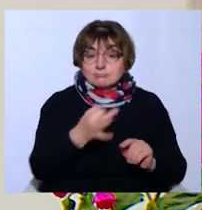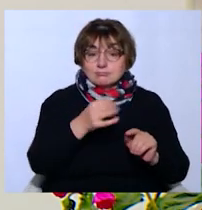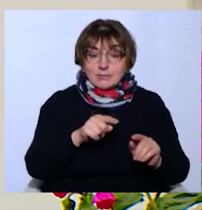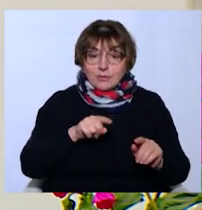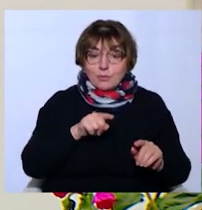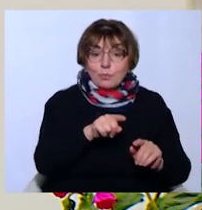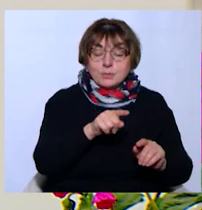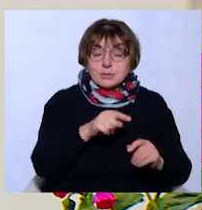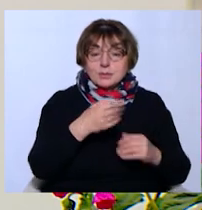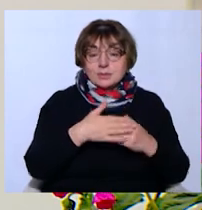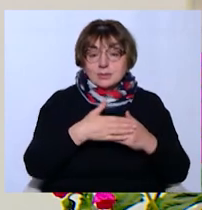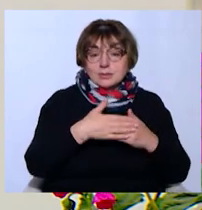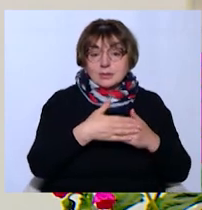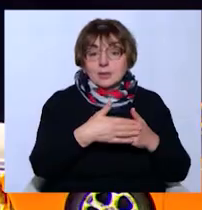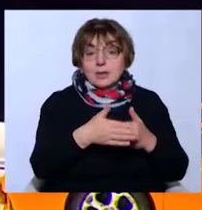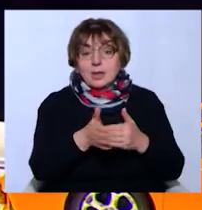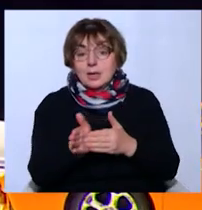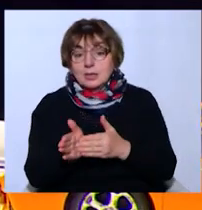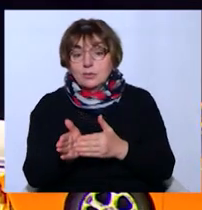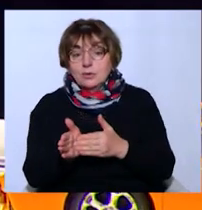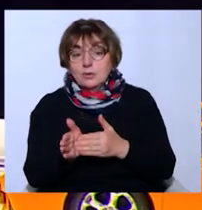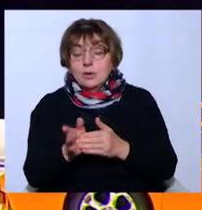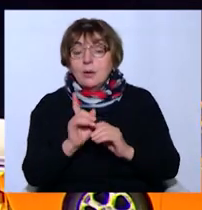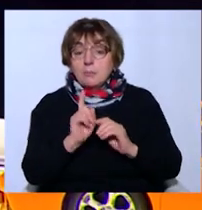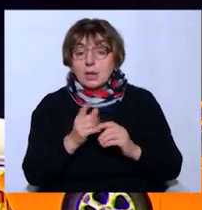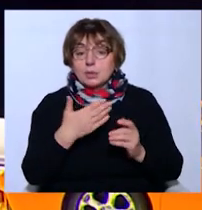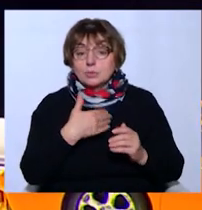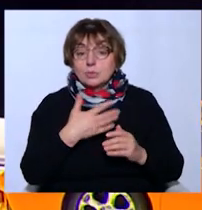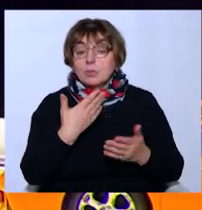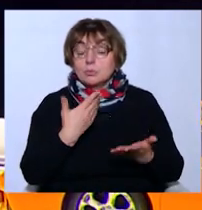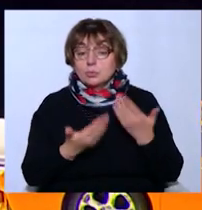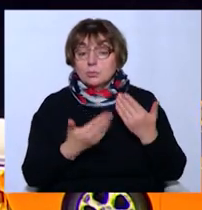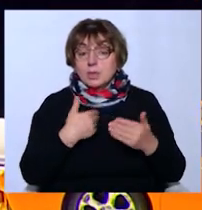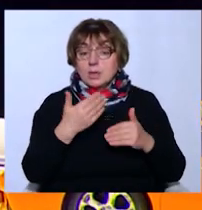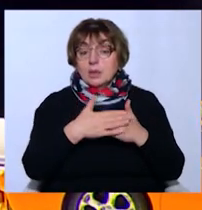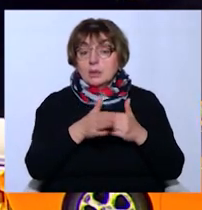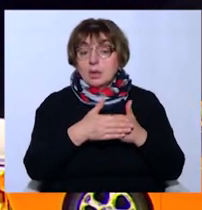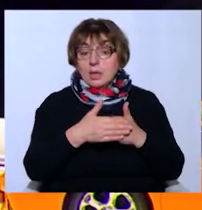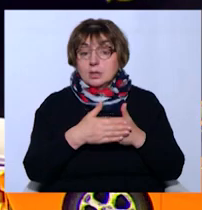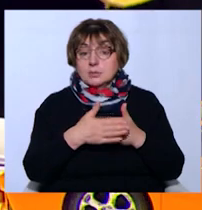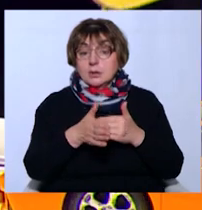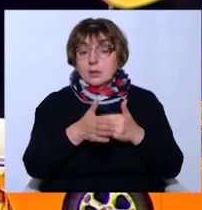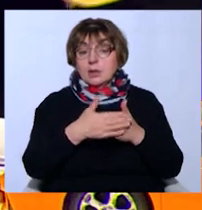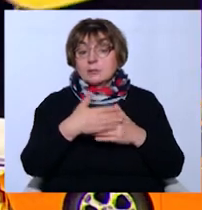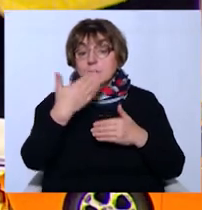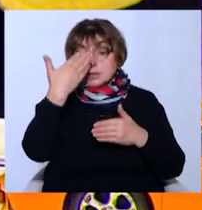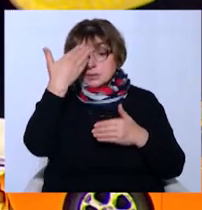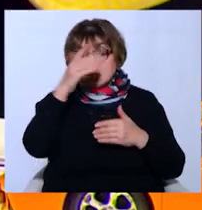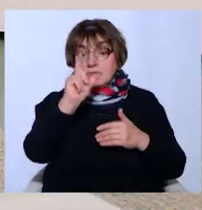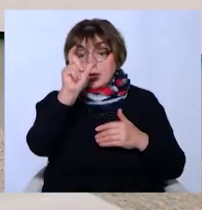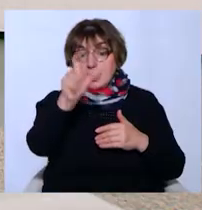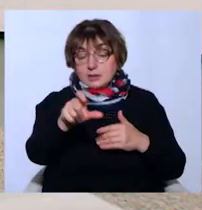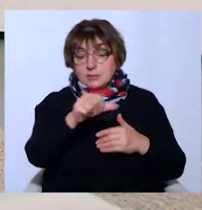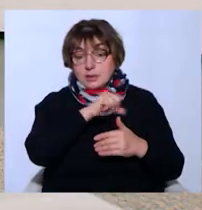ვუბიძგე კარს და ის გაიღო. მაგრამ თუ მე კარს არ გავაღებ და კარს გამიღებს ჩემი ოჯახის